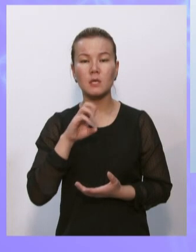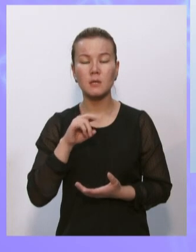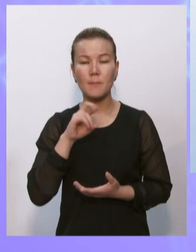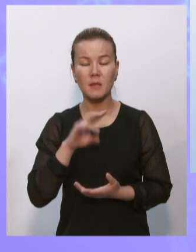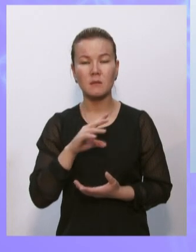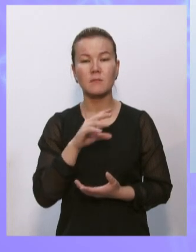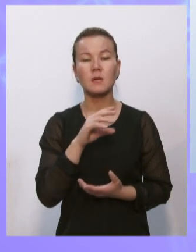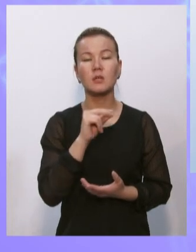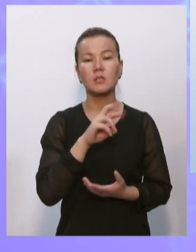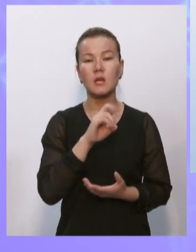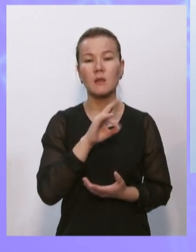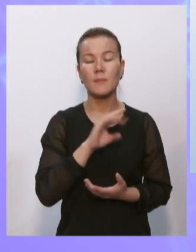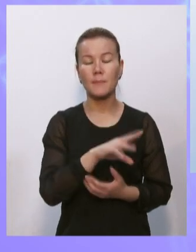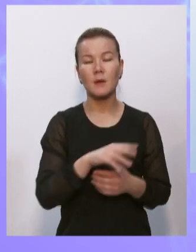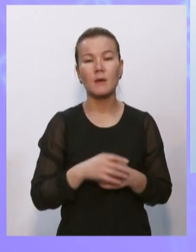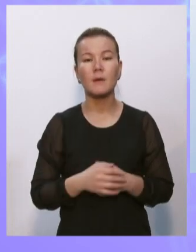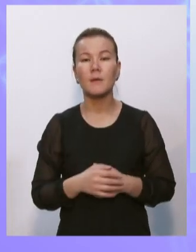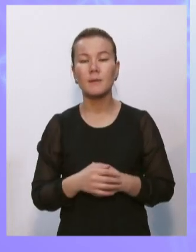членом.